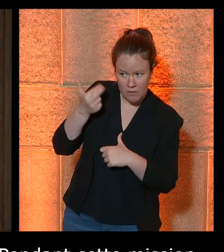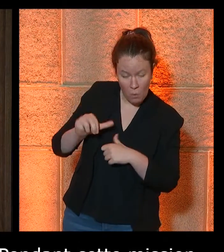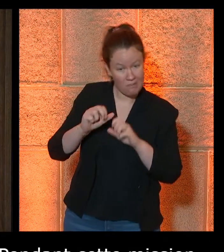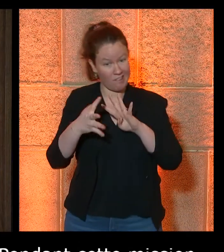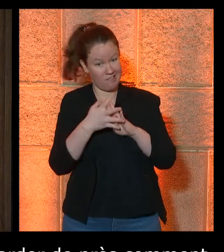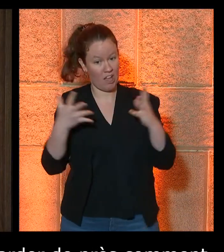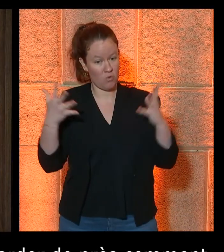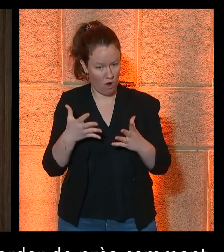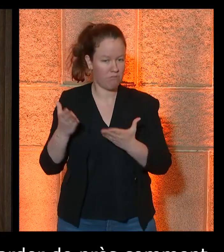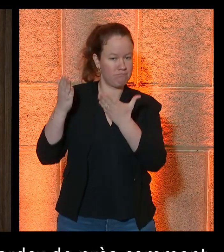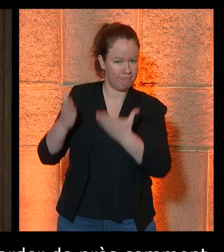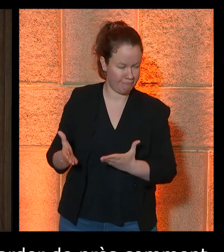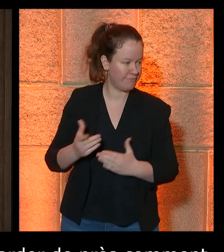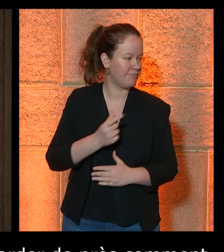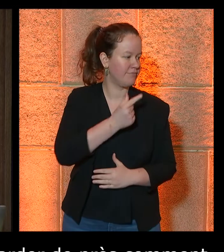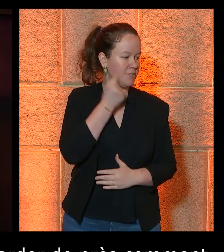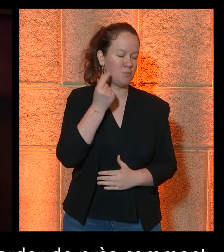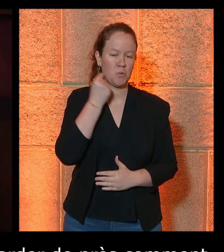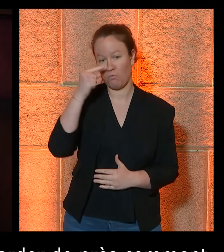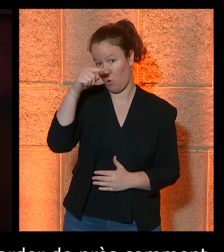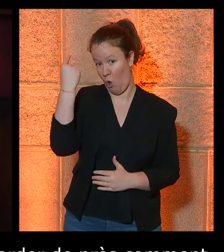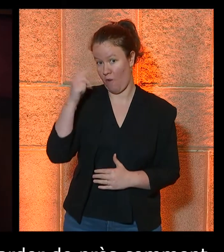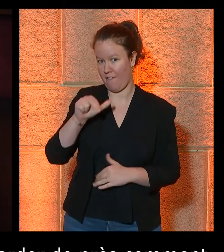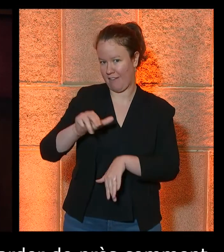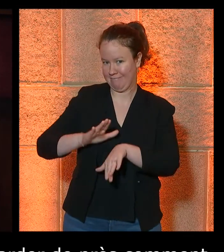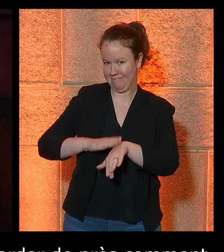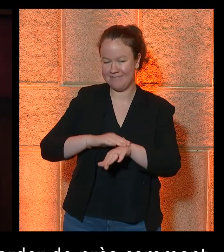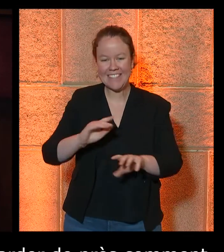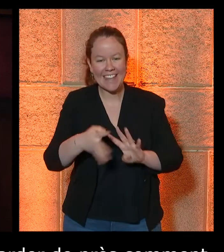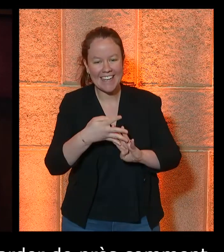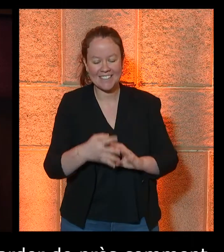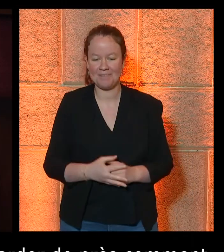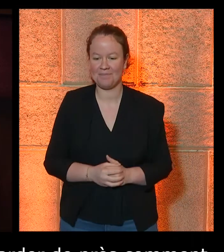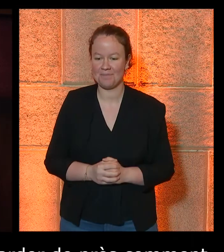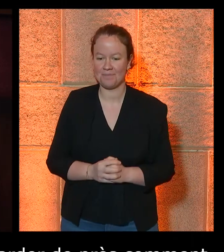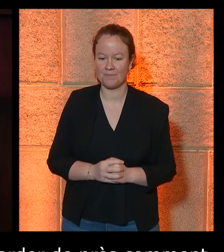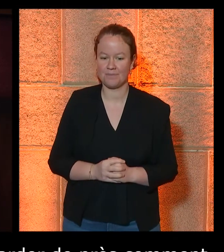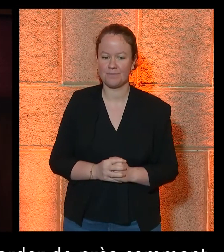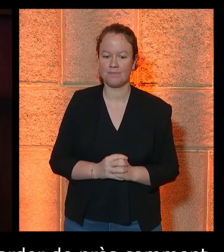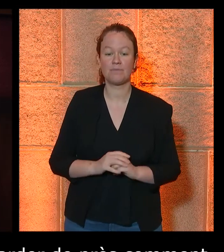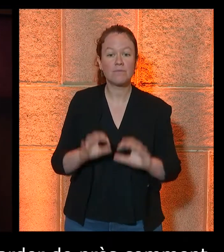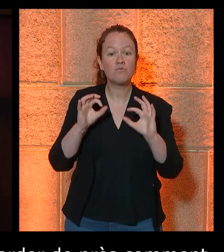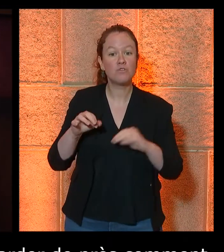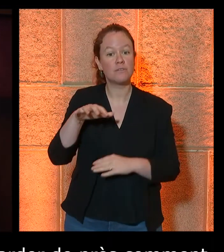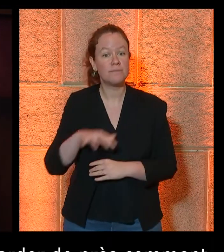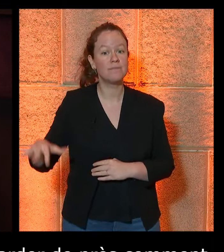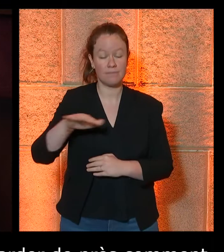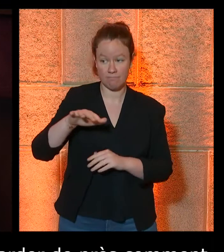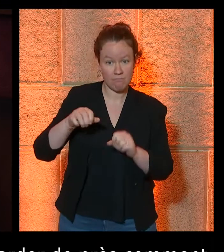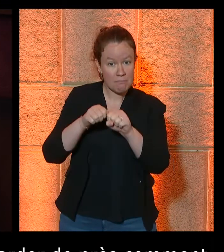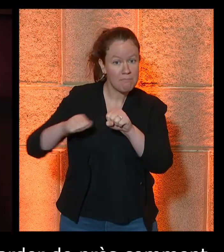Oui, merci. Donc, concernant l'accessibilité des médias, c'est-à-dire qu'il y a à la main des chaînes de